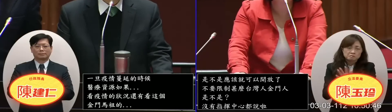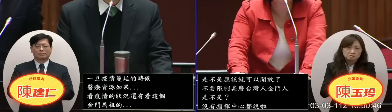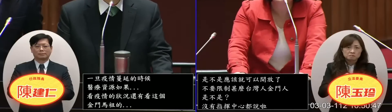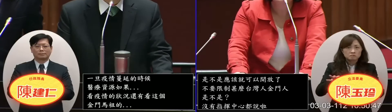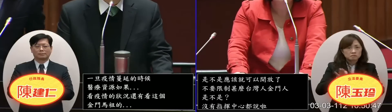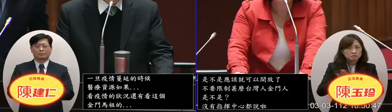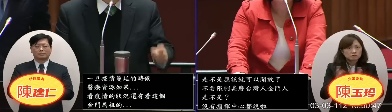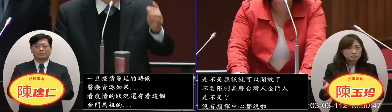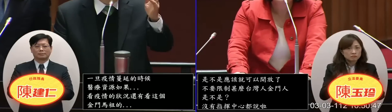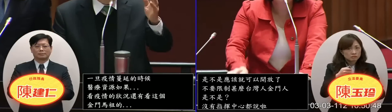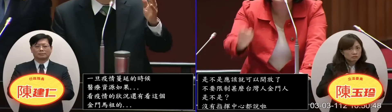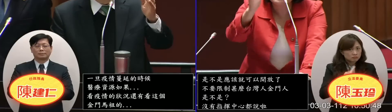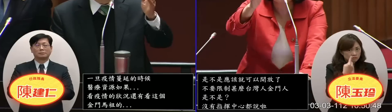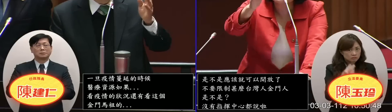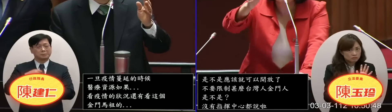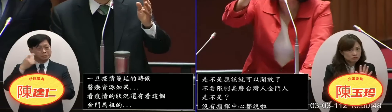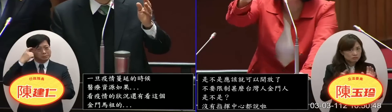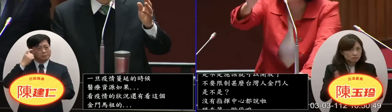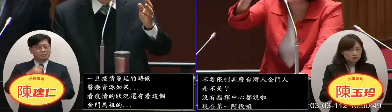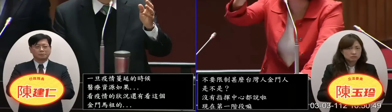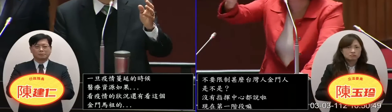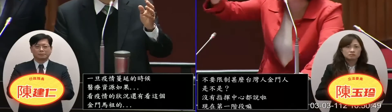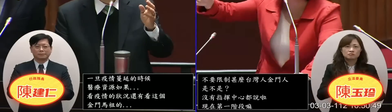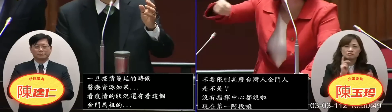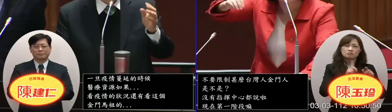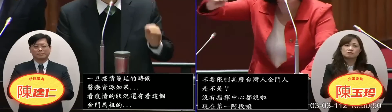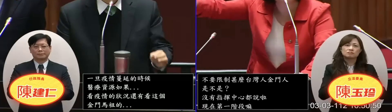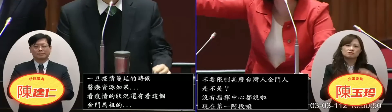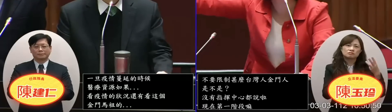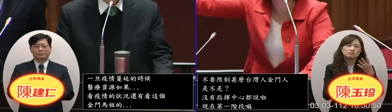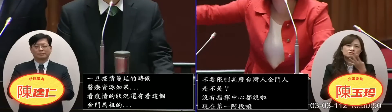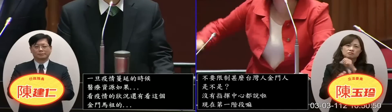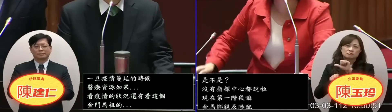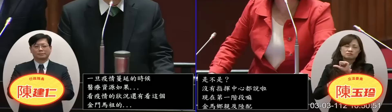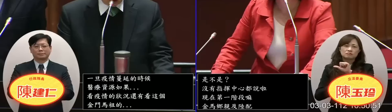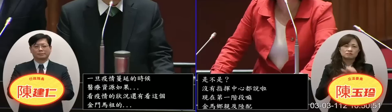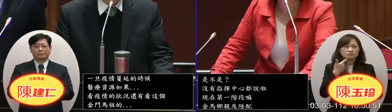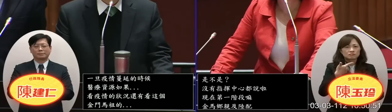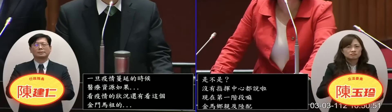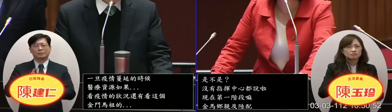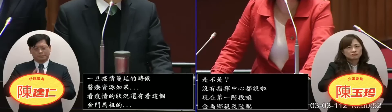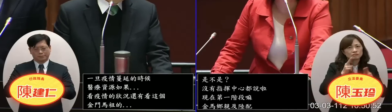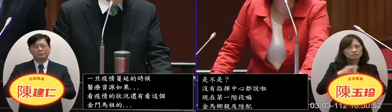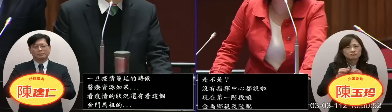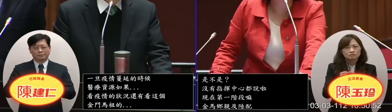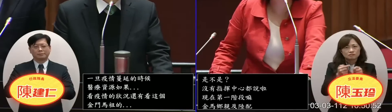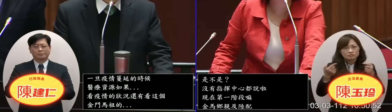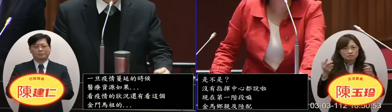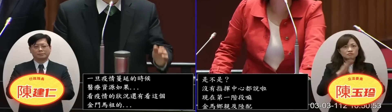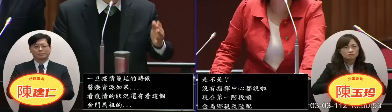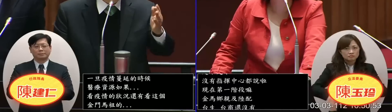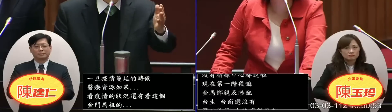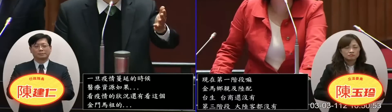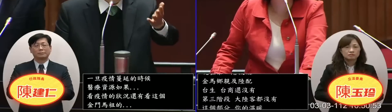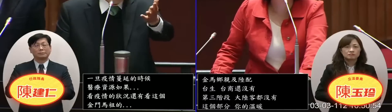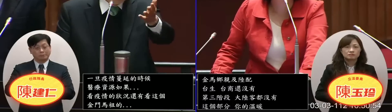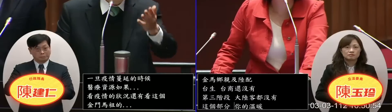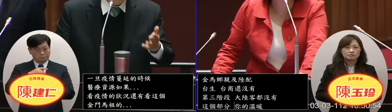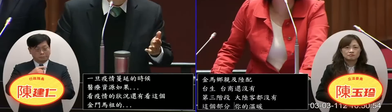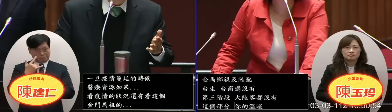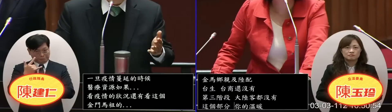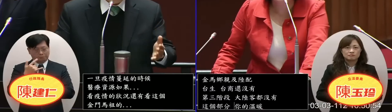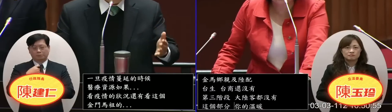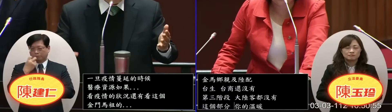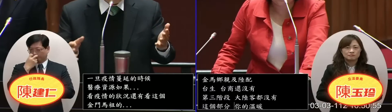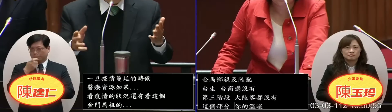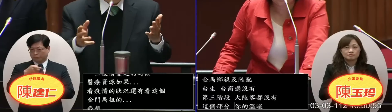道我在说什么吗？ 我想 指挥中心都说三月、四月、五月整个都要， 对， 都要退场了嘛。 那这个就是看我刚